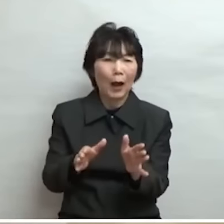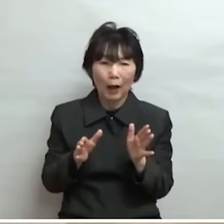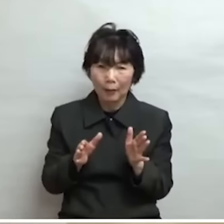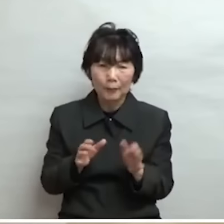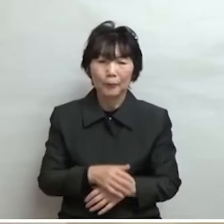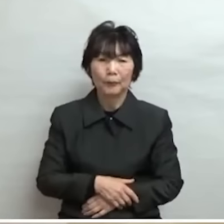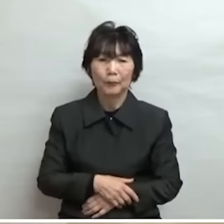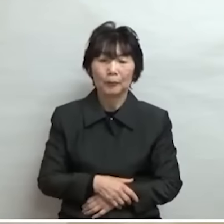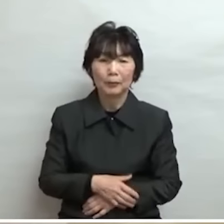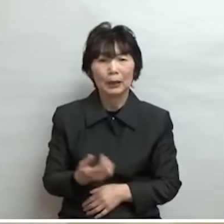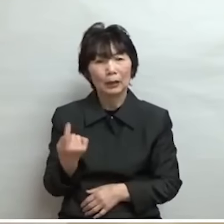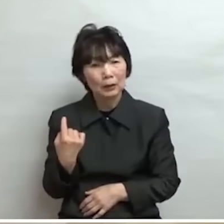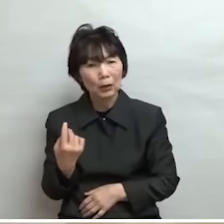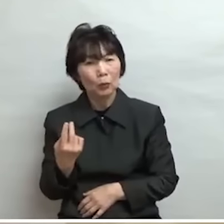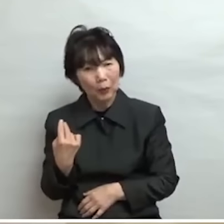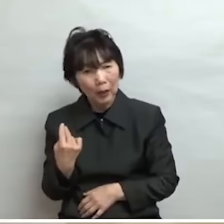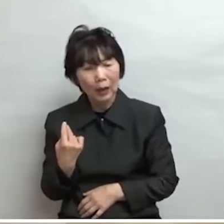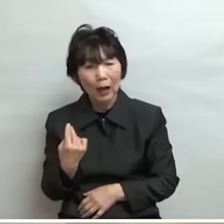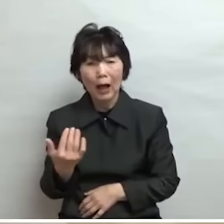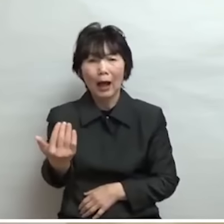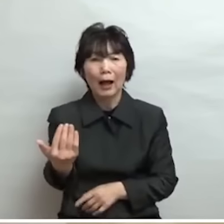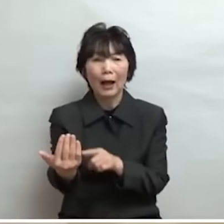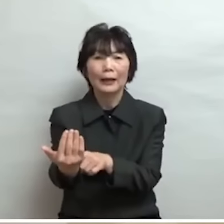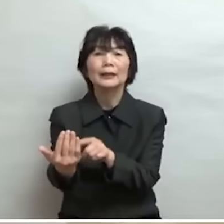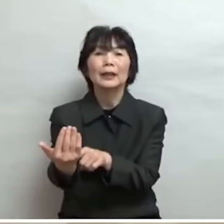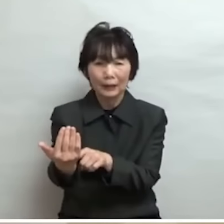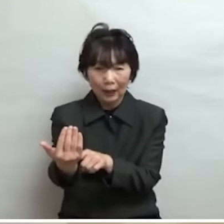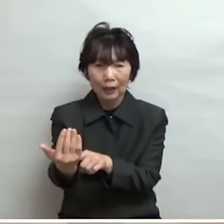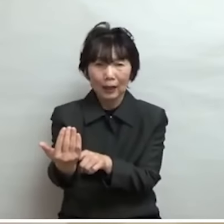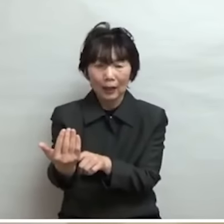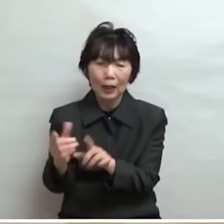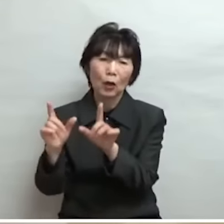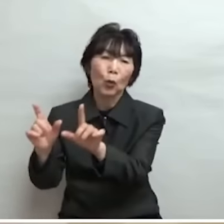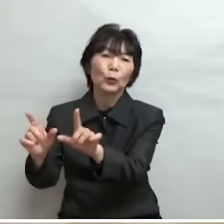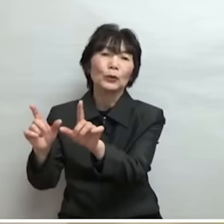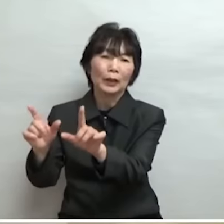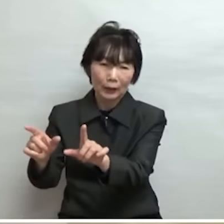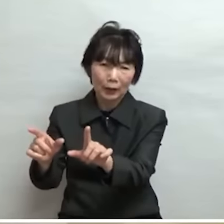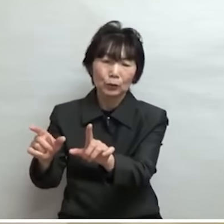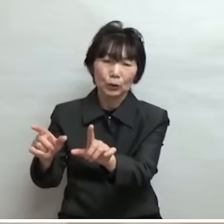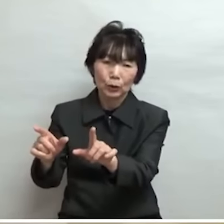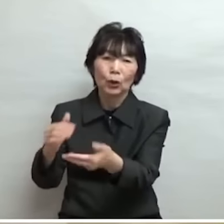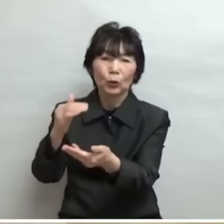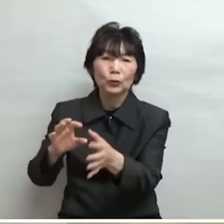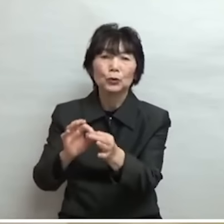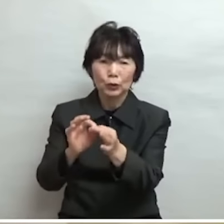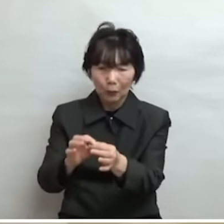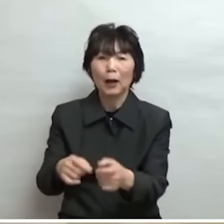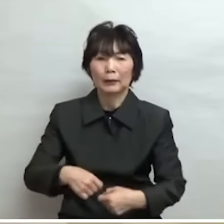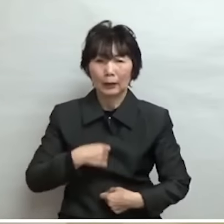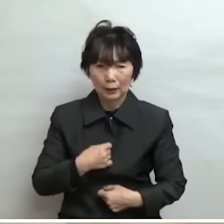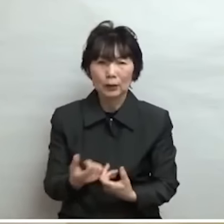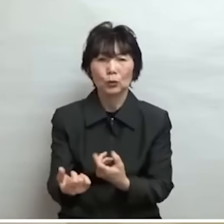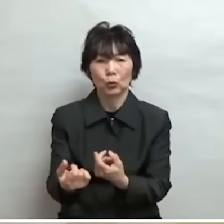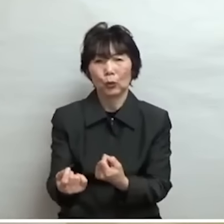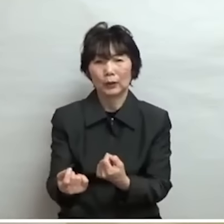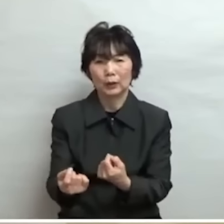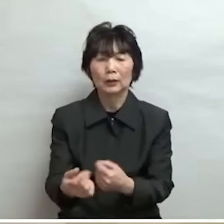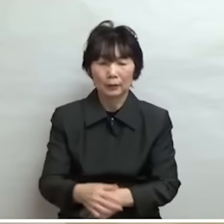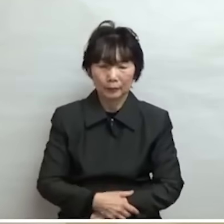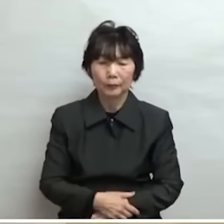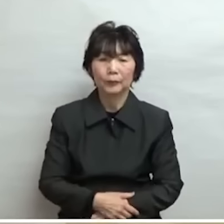昨日なりその前に相手方から公表されている事実というのは認めさせていただくという形になると思います。 わか